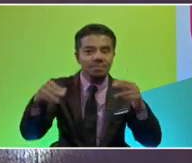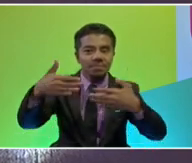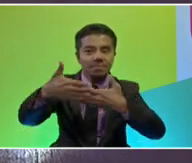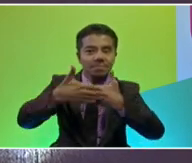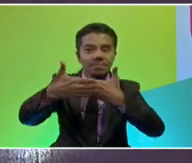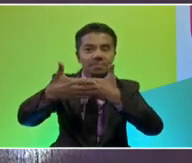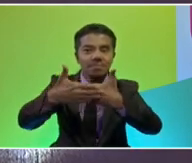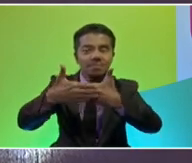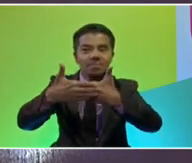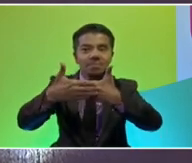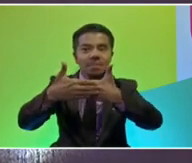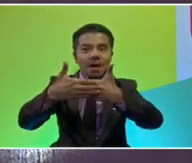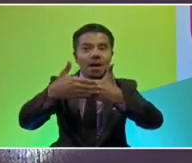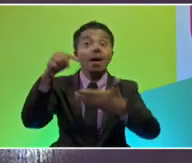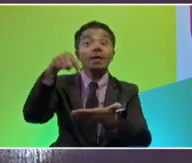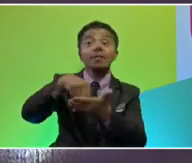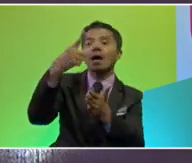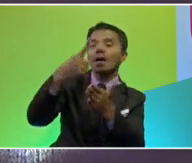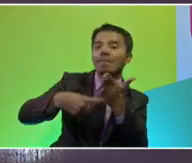ini Ini salah